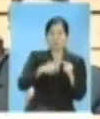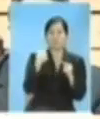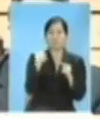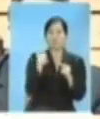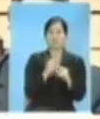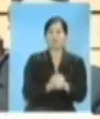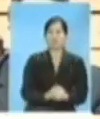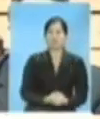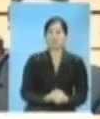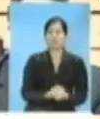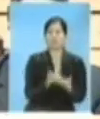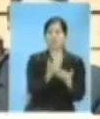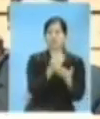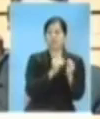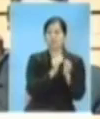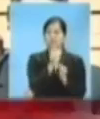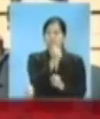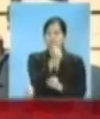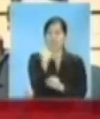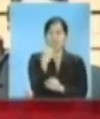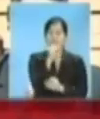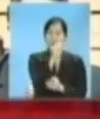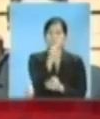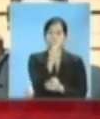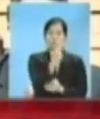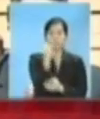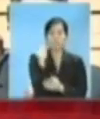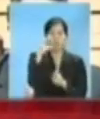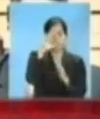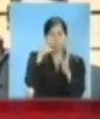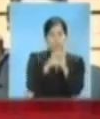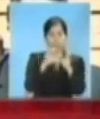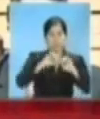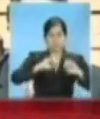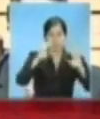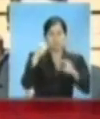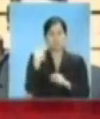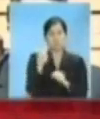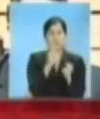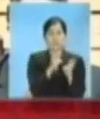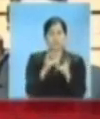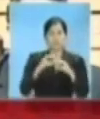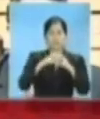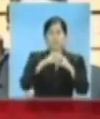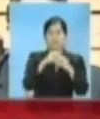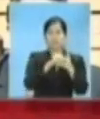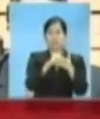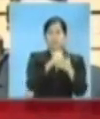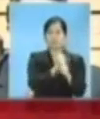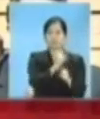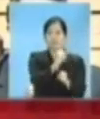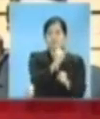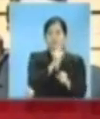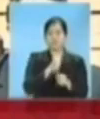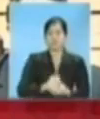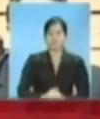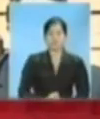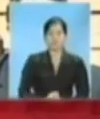าสิครับลองตอบดีครับบอกไม่มีก็เนี่ยเดินได้นี่ครับท่านจะแก้ไขปัญหาความมั่นคงนี้อย่างไร